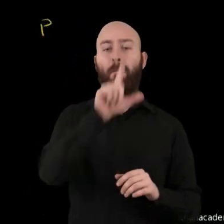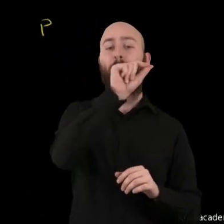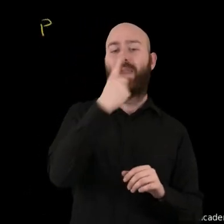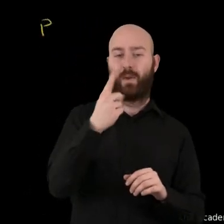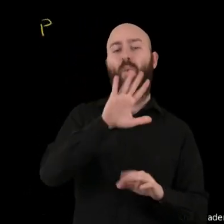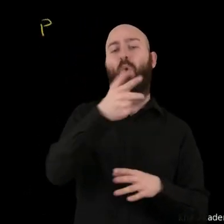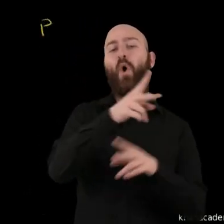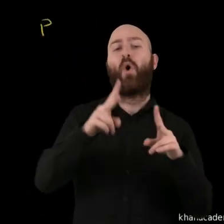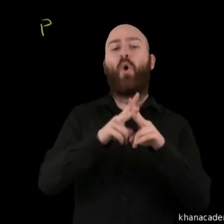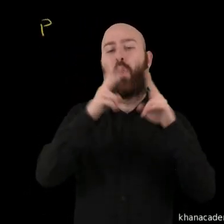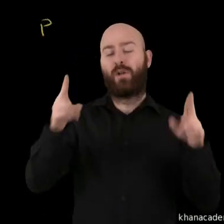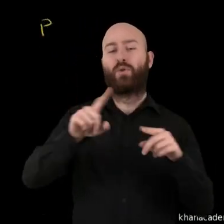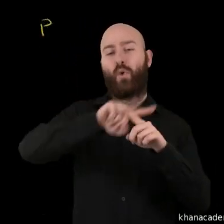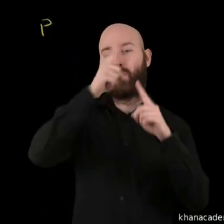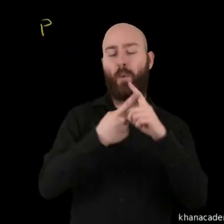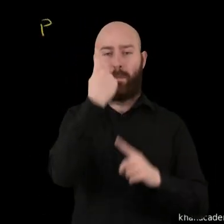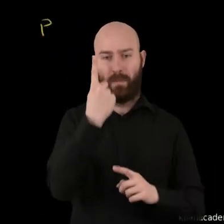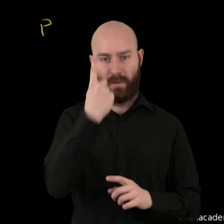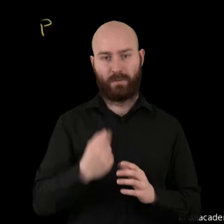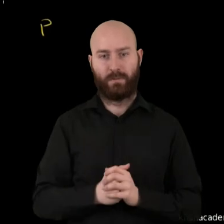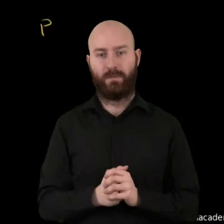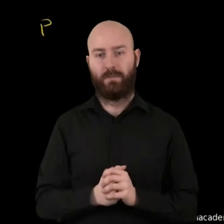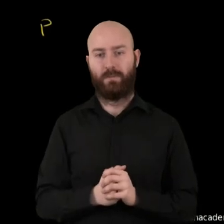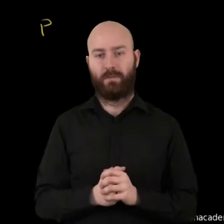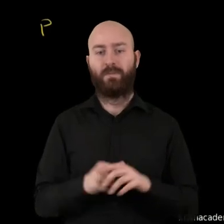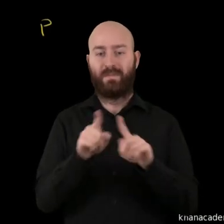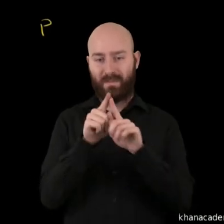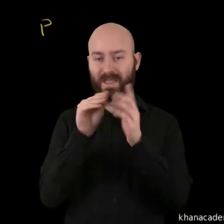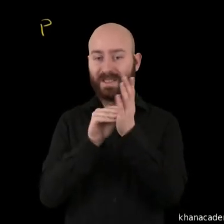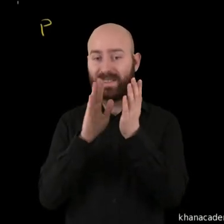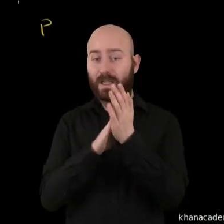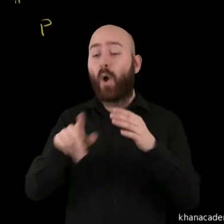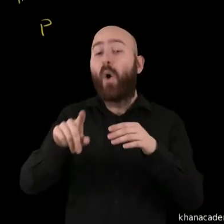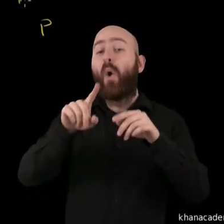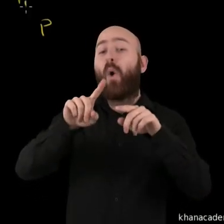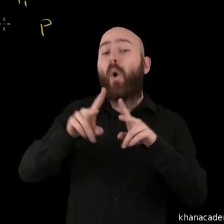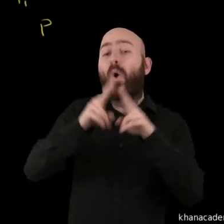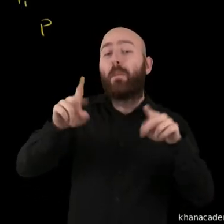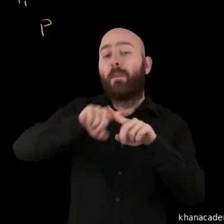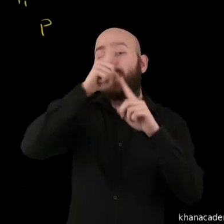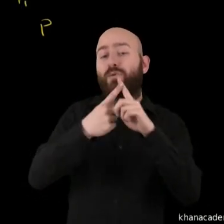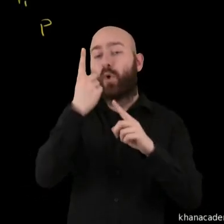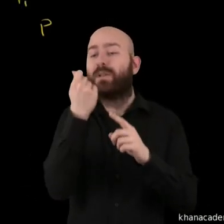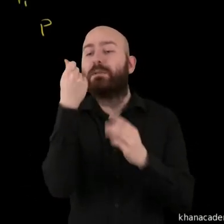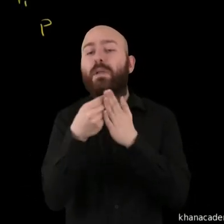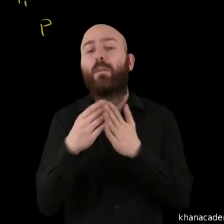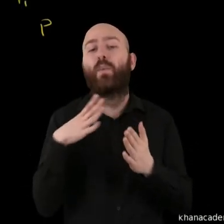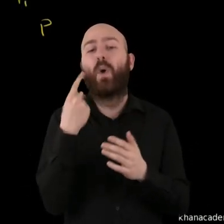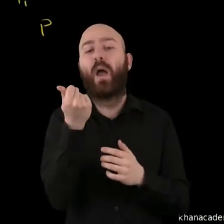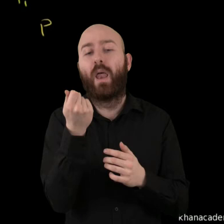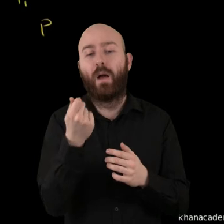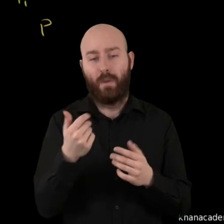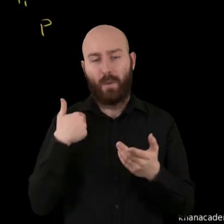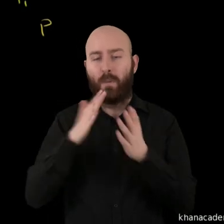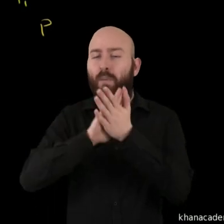zaznaczę cenę. P1 – cena w okresie pierwszym. Chcę wyliczyć PKB w pierwszym roku, więc zaznaczam